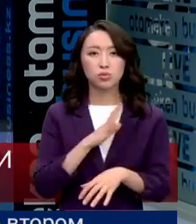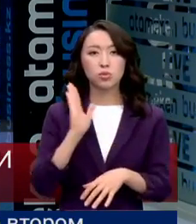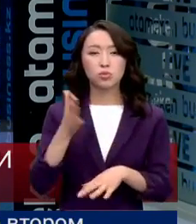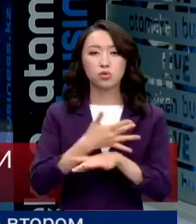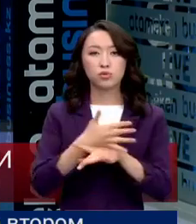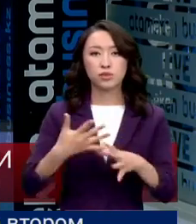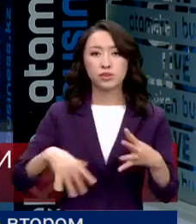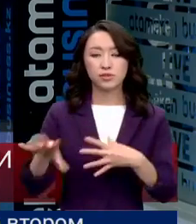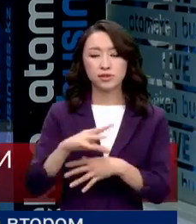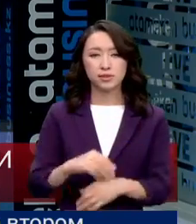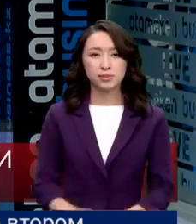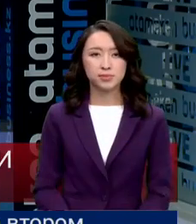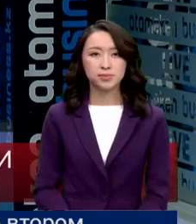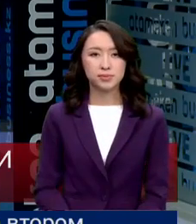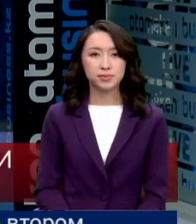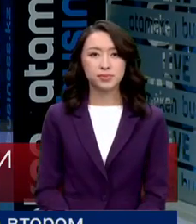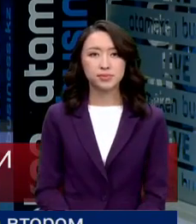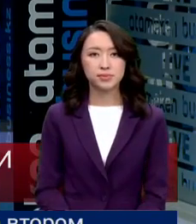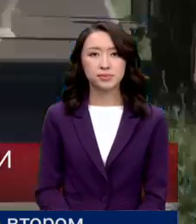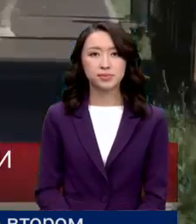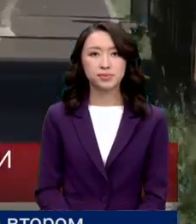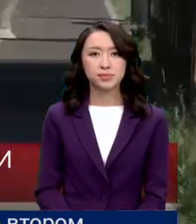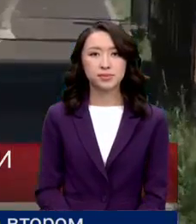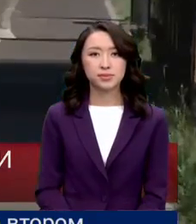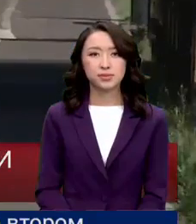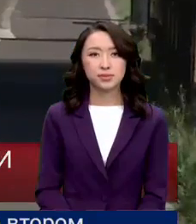граждан? Иржан Утепкалиев расскажет.